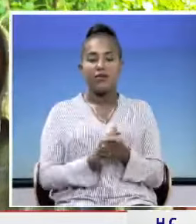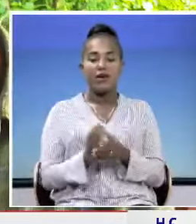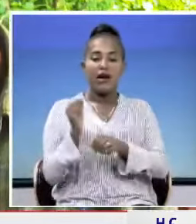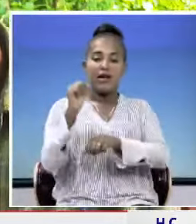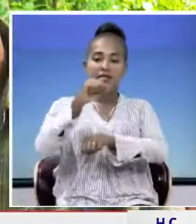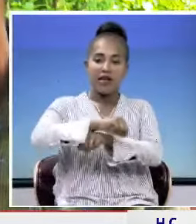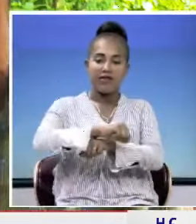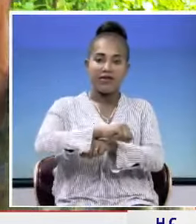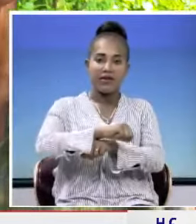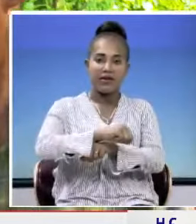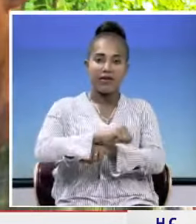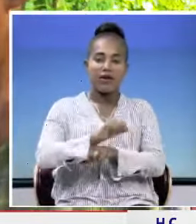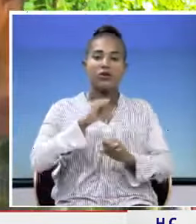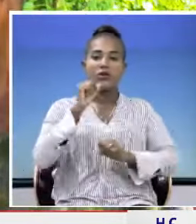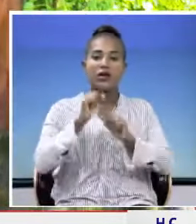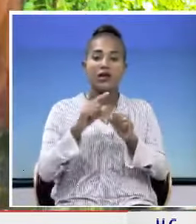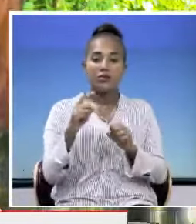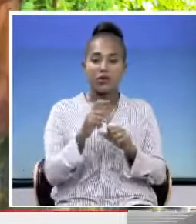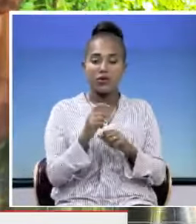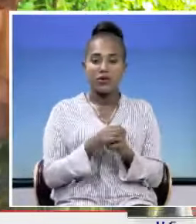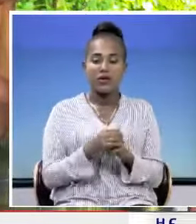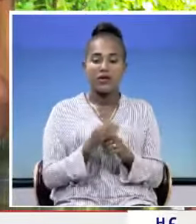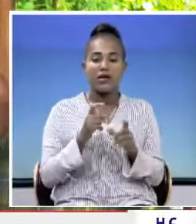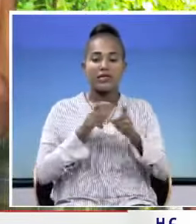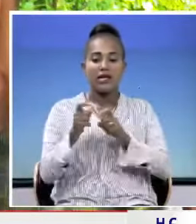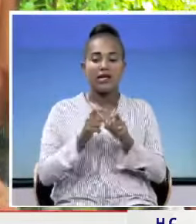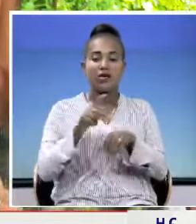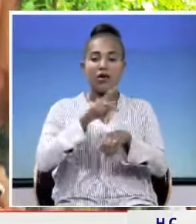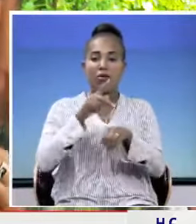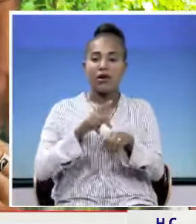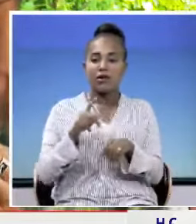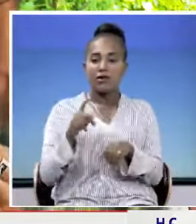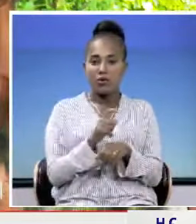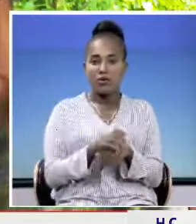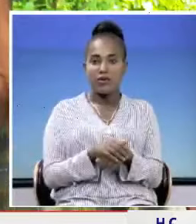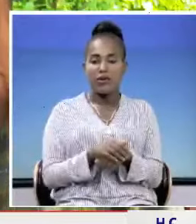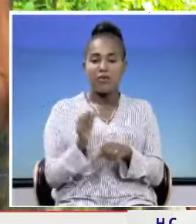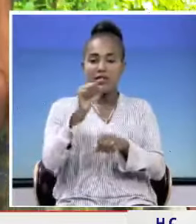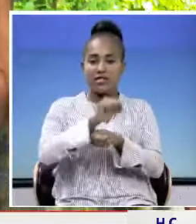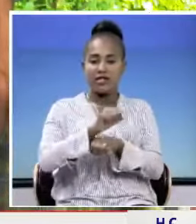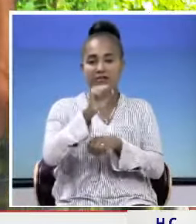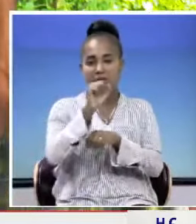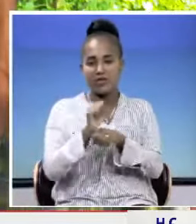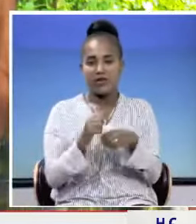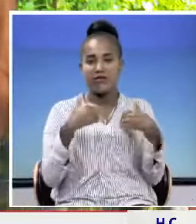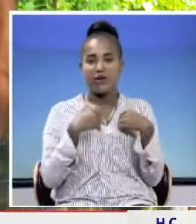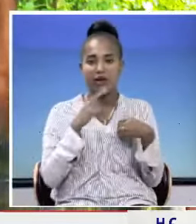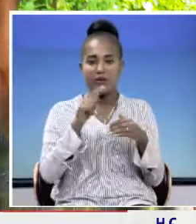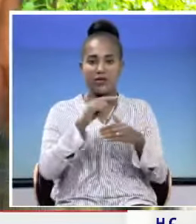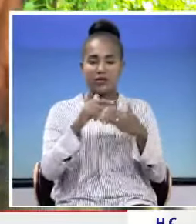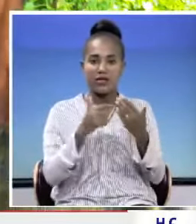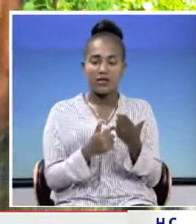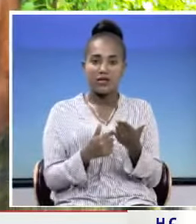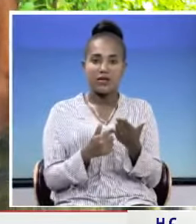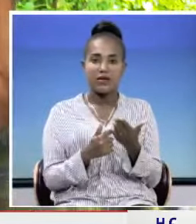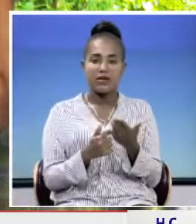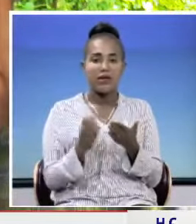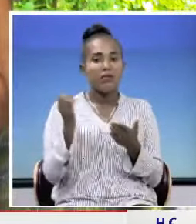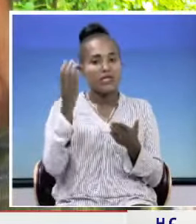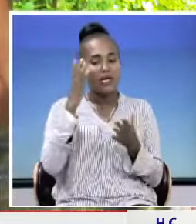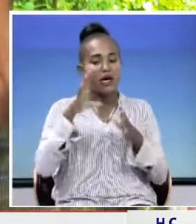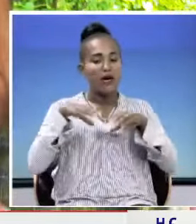አሸናፊ ተፎካካሪም ይሁን ገዢ ፓርቲም ይሁን መሸነፍ ያለ ነው። ስለዚህ